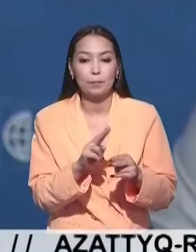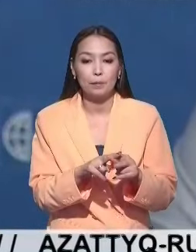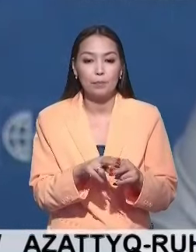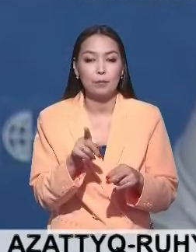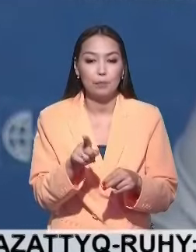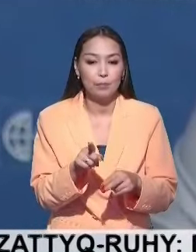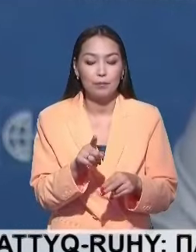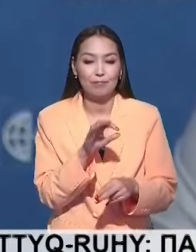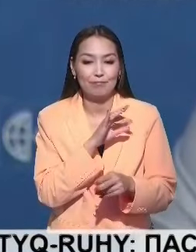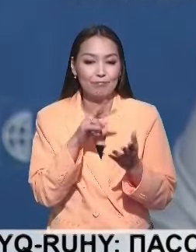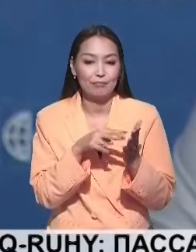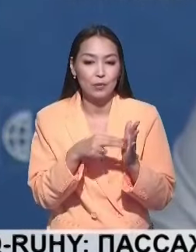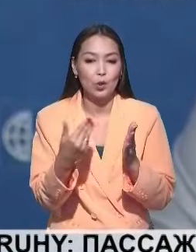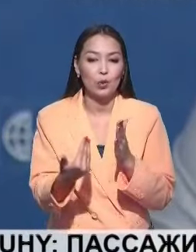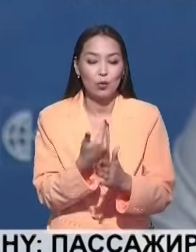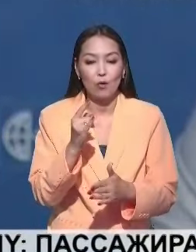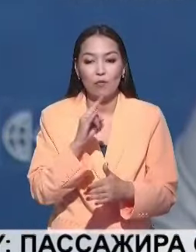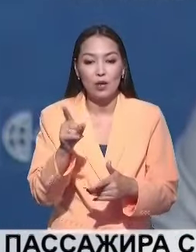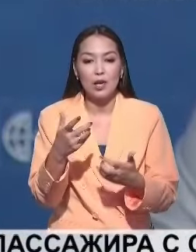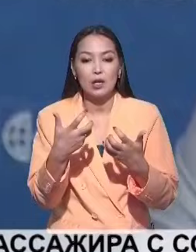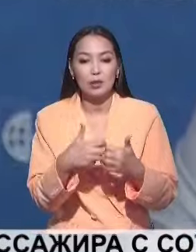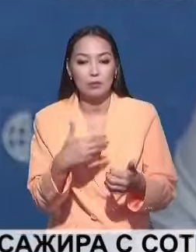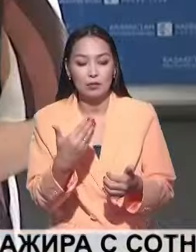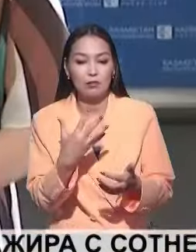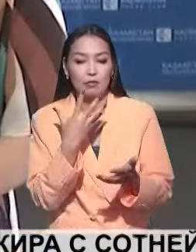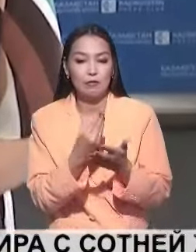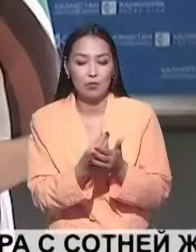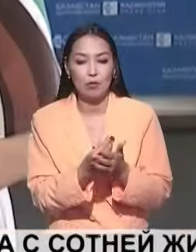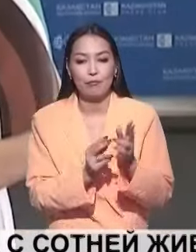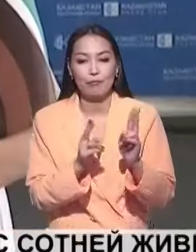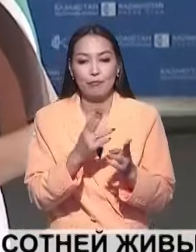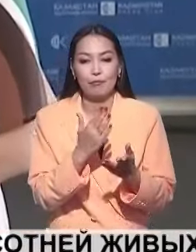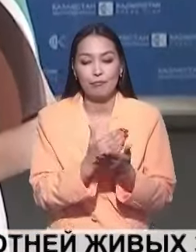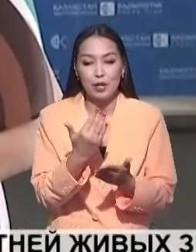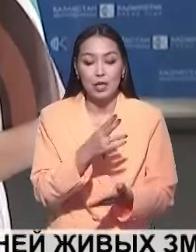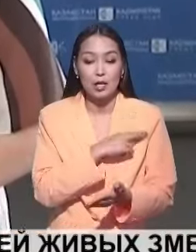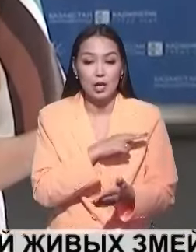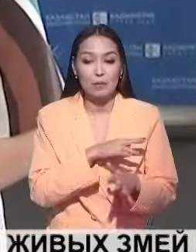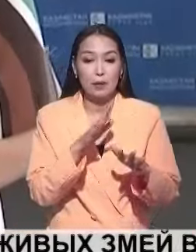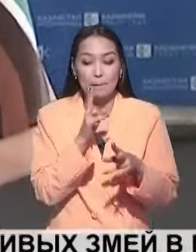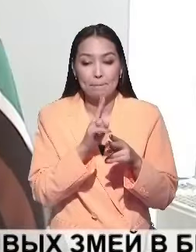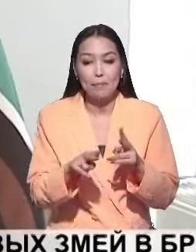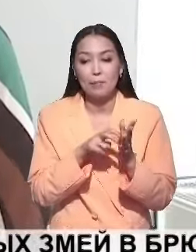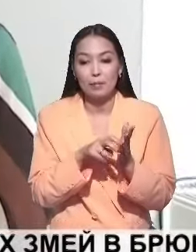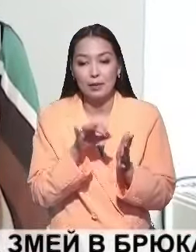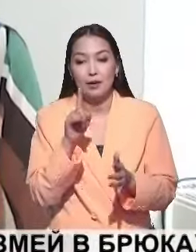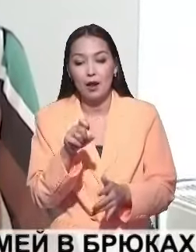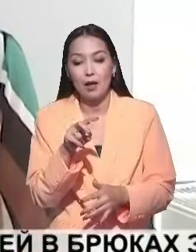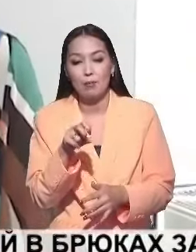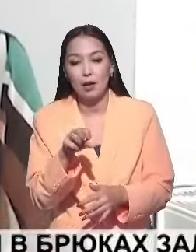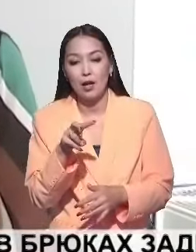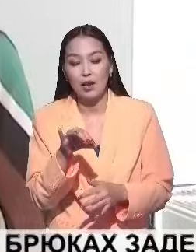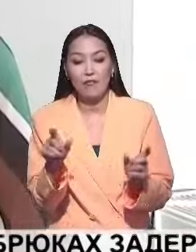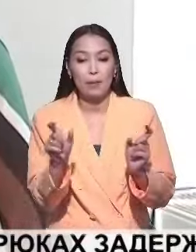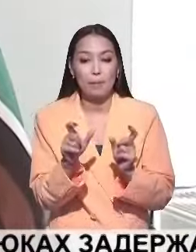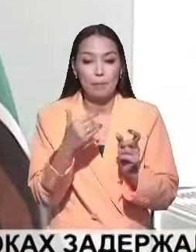в новом терминале, они сейчас хотят использовать в старом терминале. Потерять свое рабочее место боится и Алма Алиева. Торговую